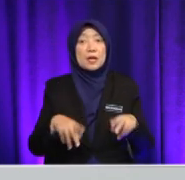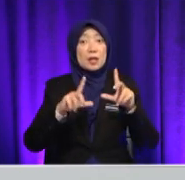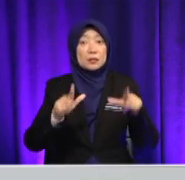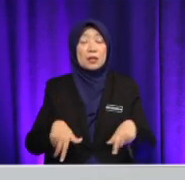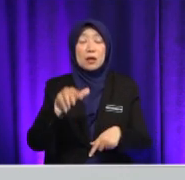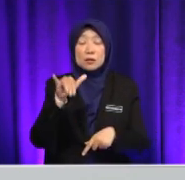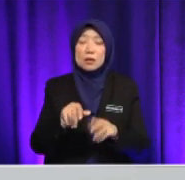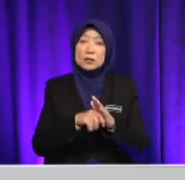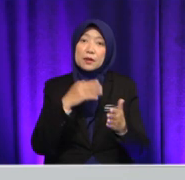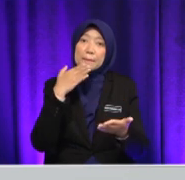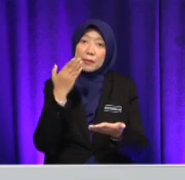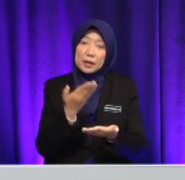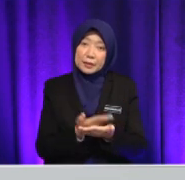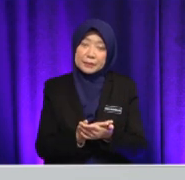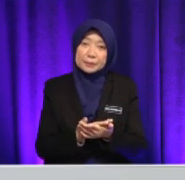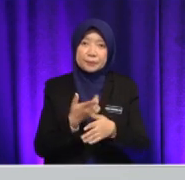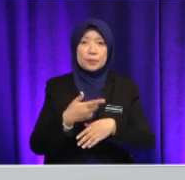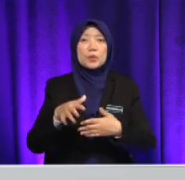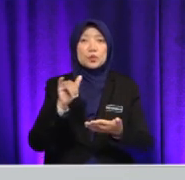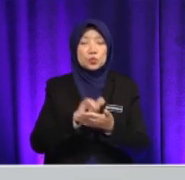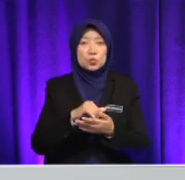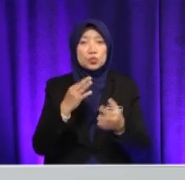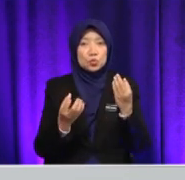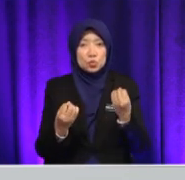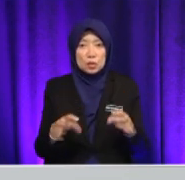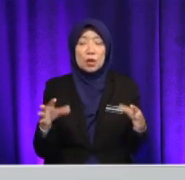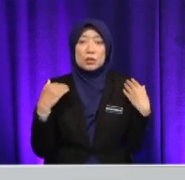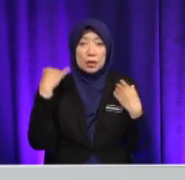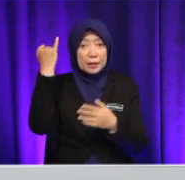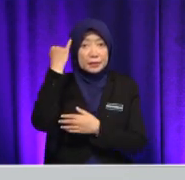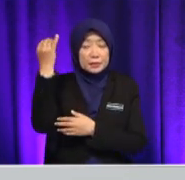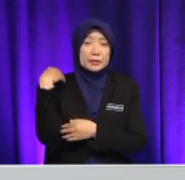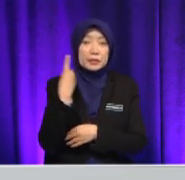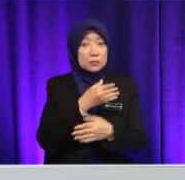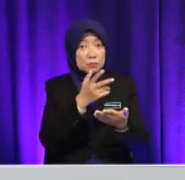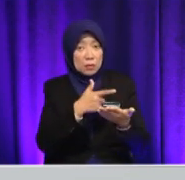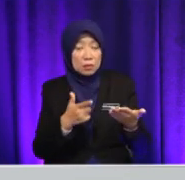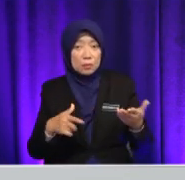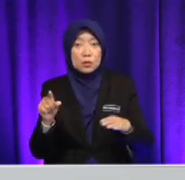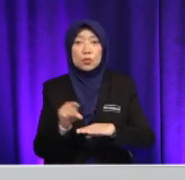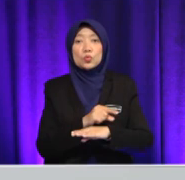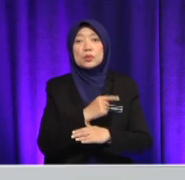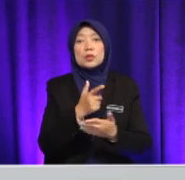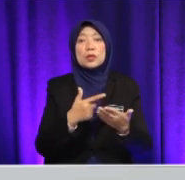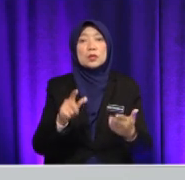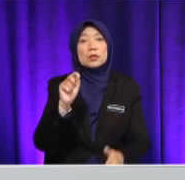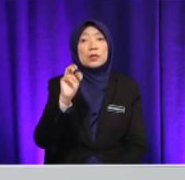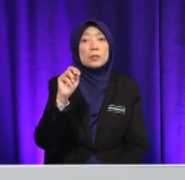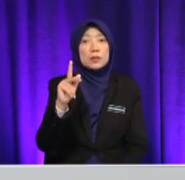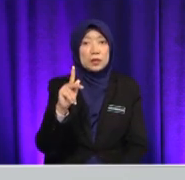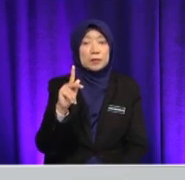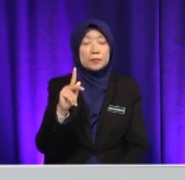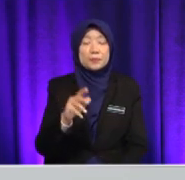oke kemudian bila ada ide kita lakatkan dengan menggunakan lakaran cmq mananya